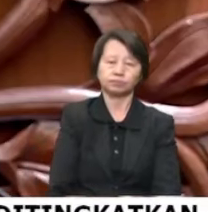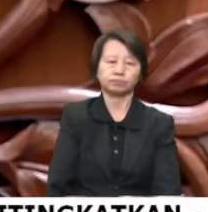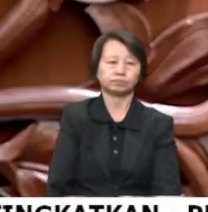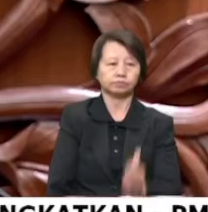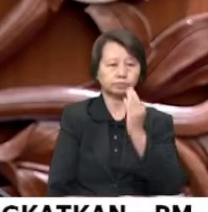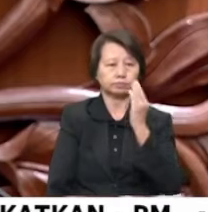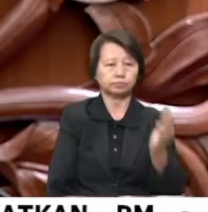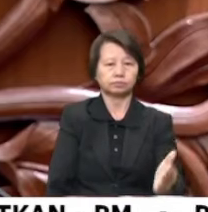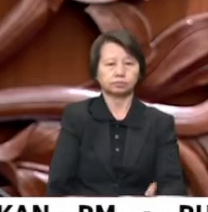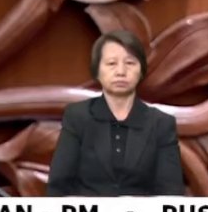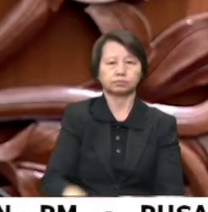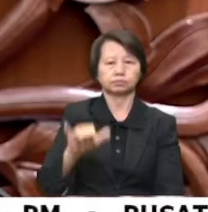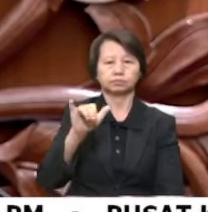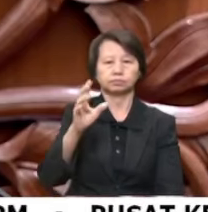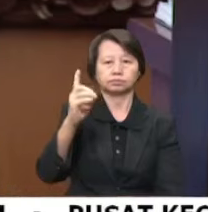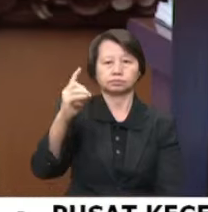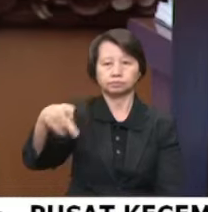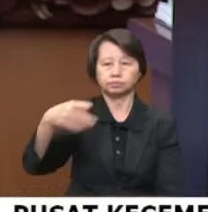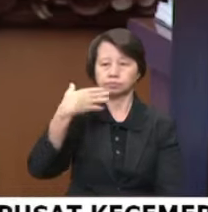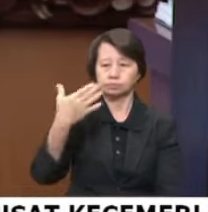Terima kasih Puan Yang Dipertua.